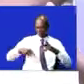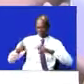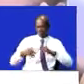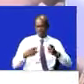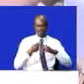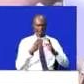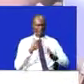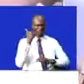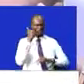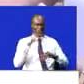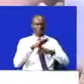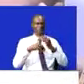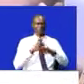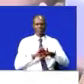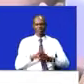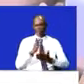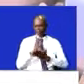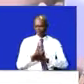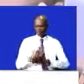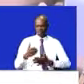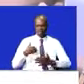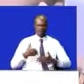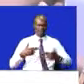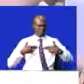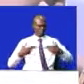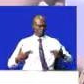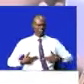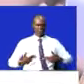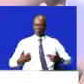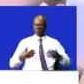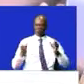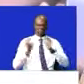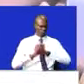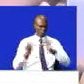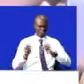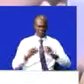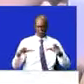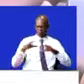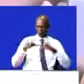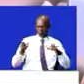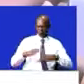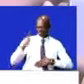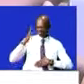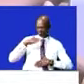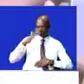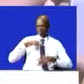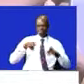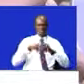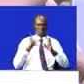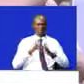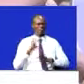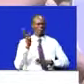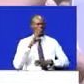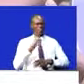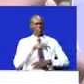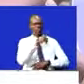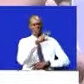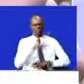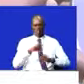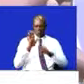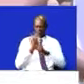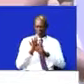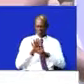gituore saa ka saa, gin nyithindo moko maonge afya nikech kuma ntiere ka siwej en kumoro amora kata e tokot en mana